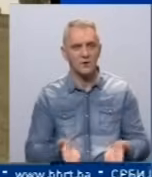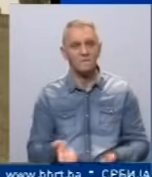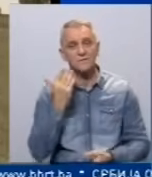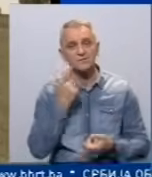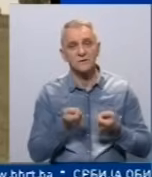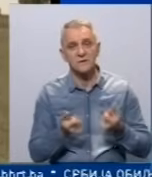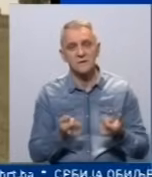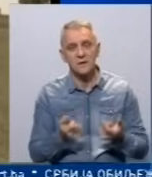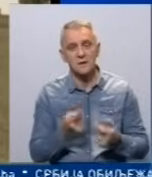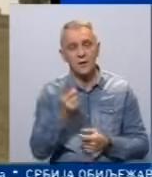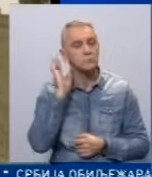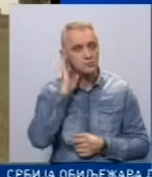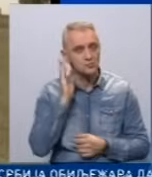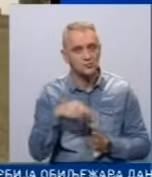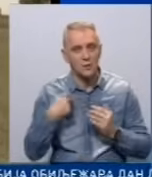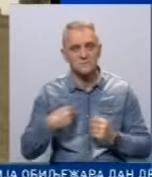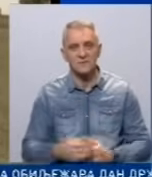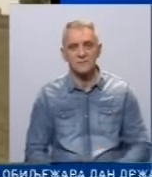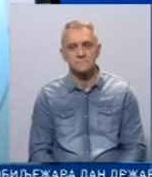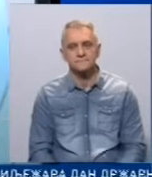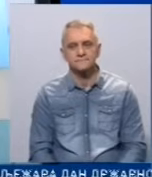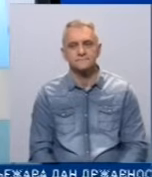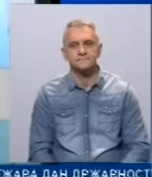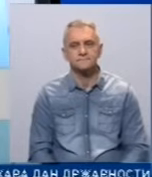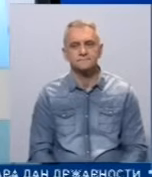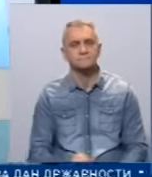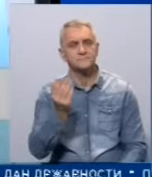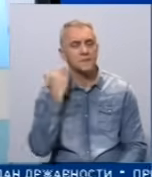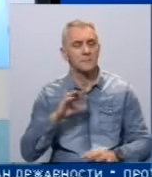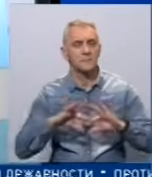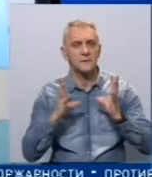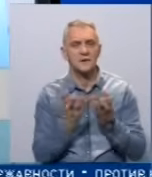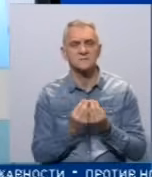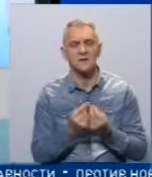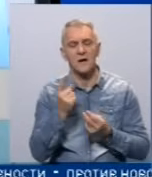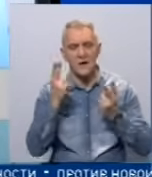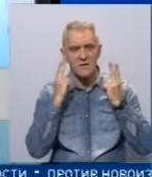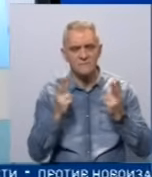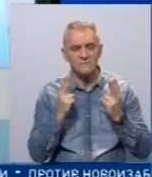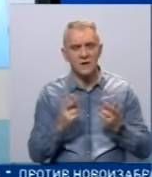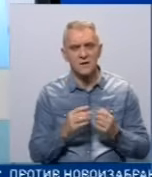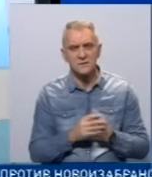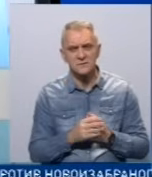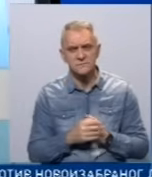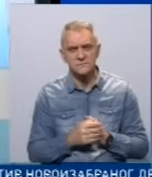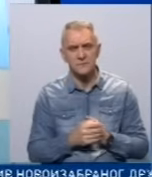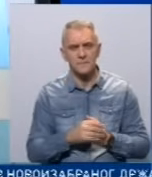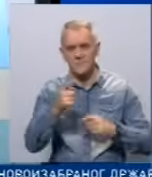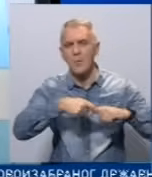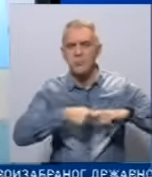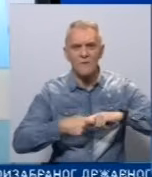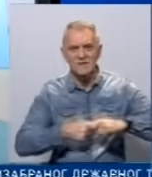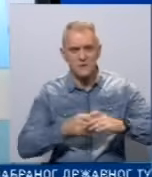detalja naravno poslušajte u izjavama. Prije svega, znači, bitna je ta, znači, kvaliteta prometna povezanost kako